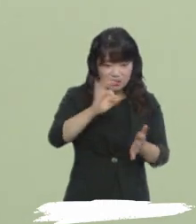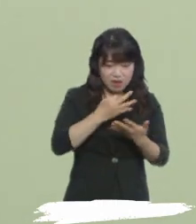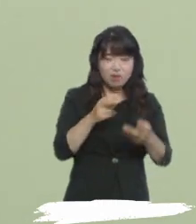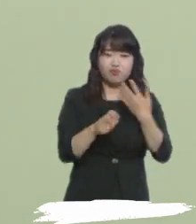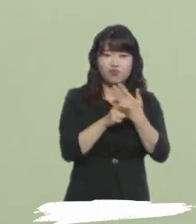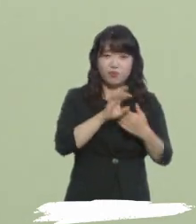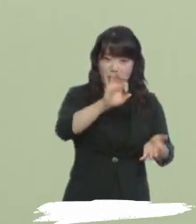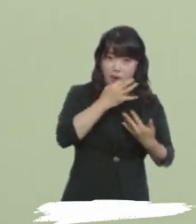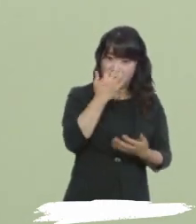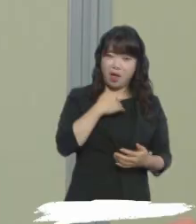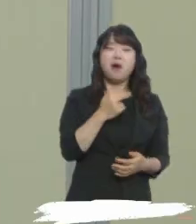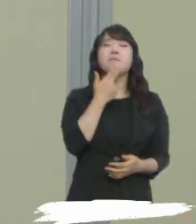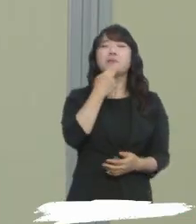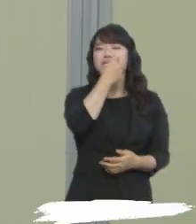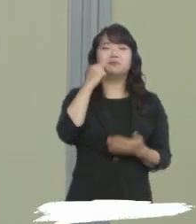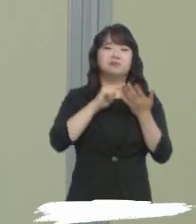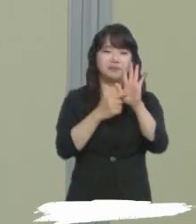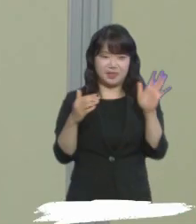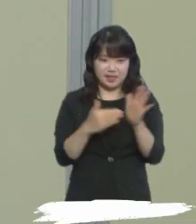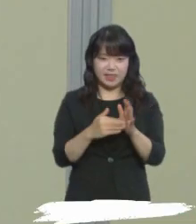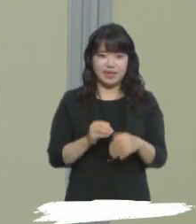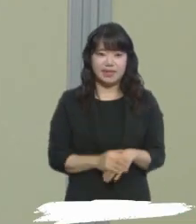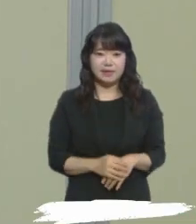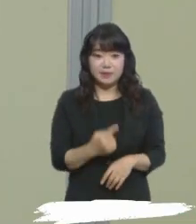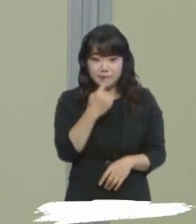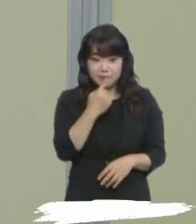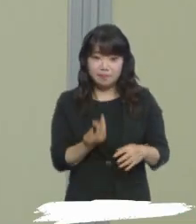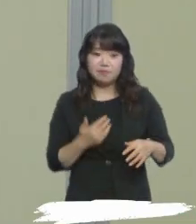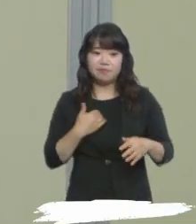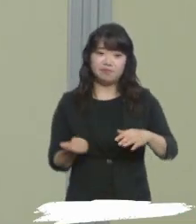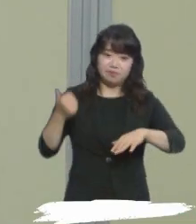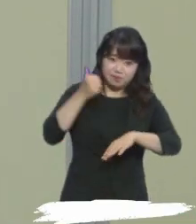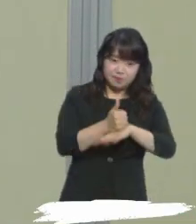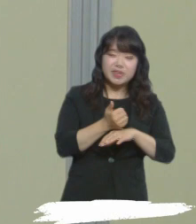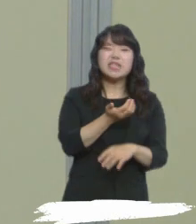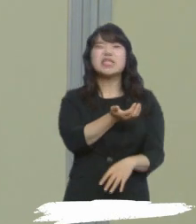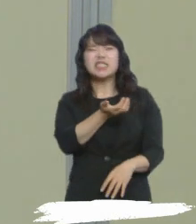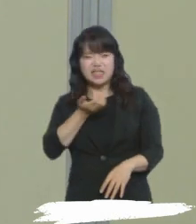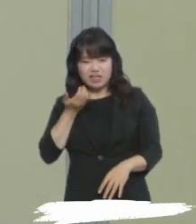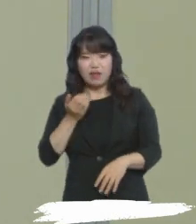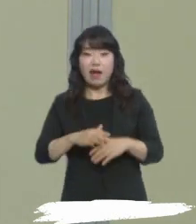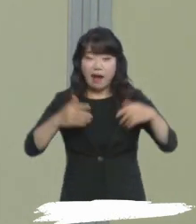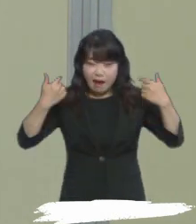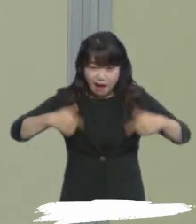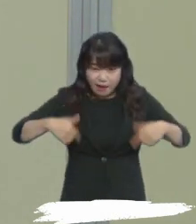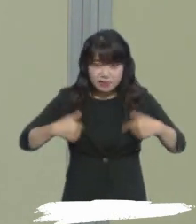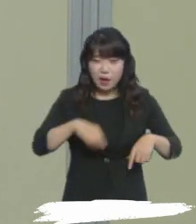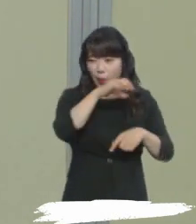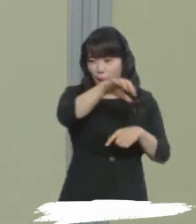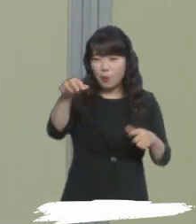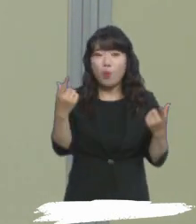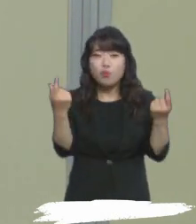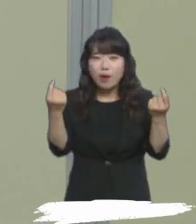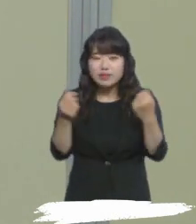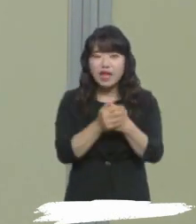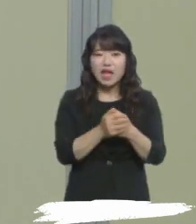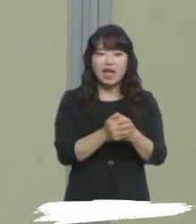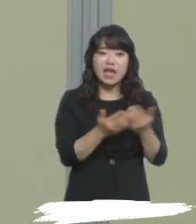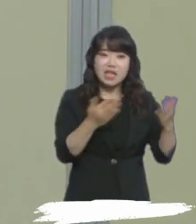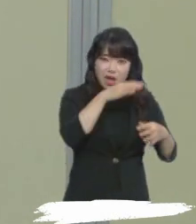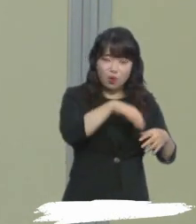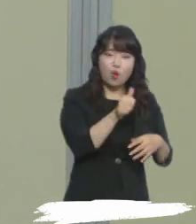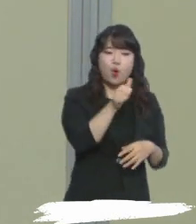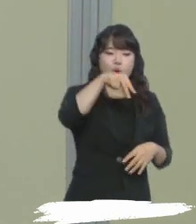아니라는 주장입니다. 사실은 제가 취임하기 이전부터 늘상 어느 회사든 현장 소장이라는 그